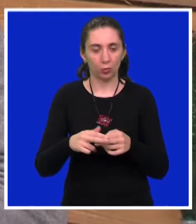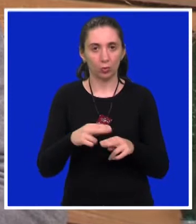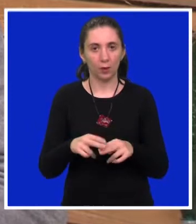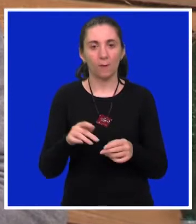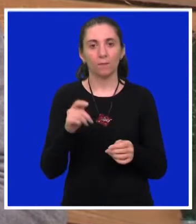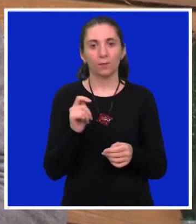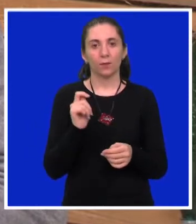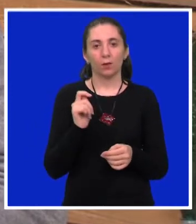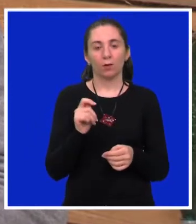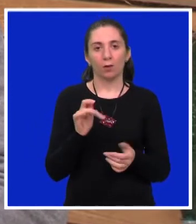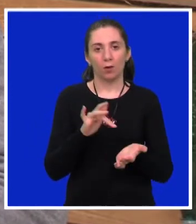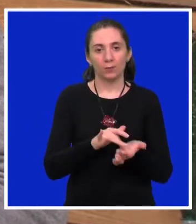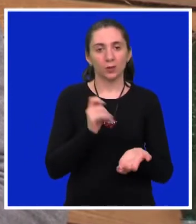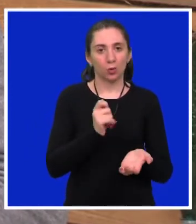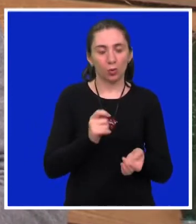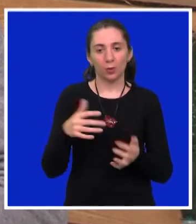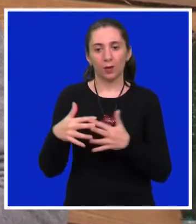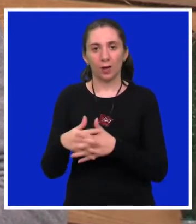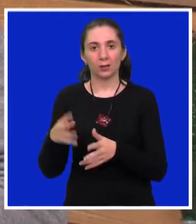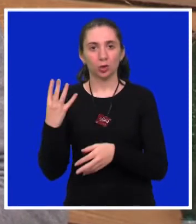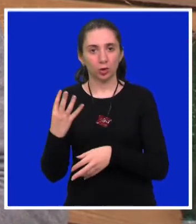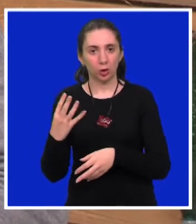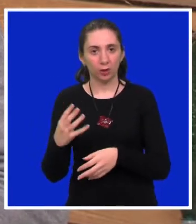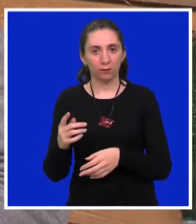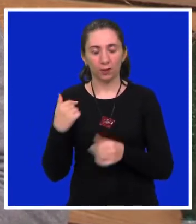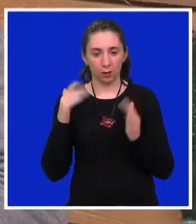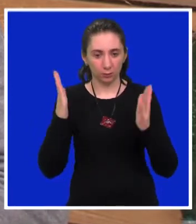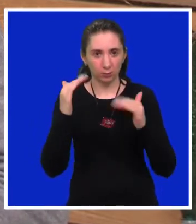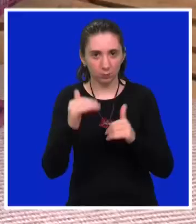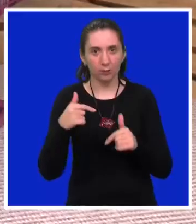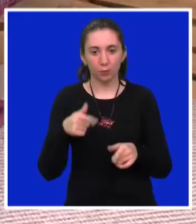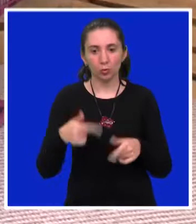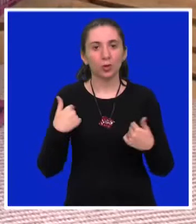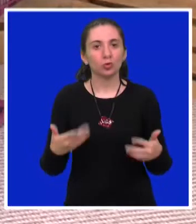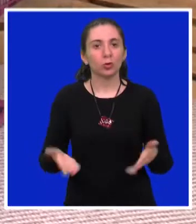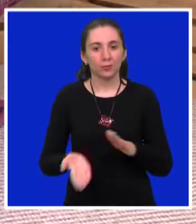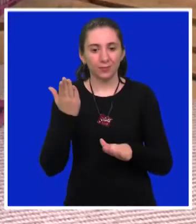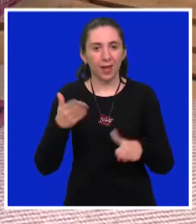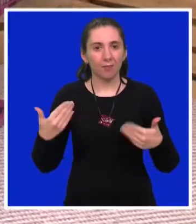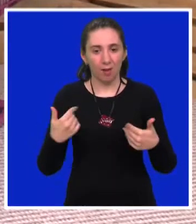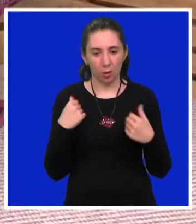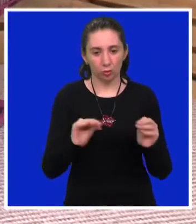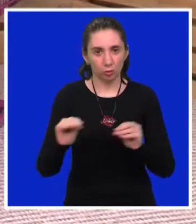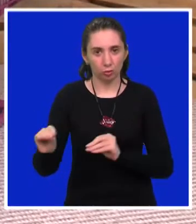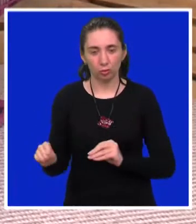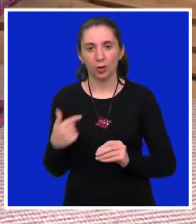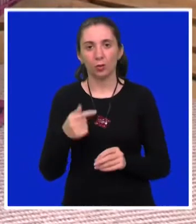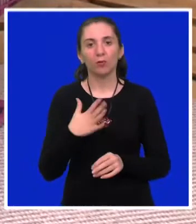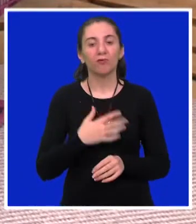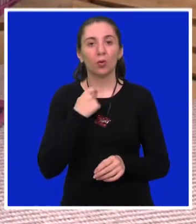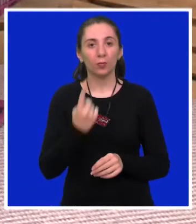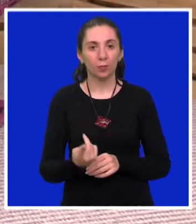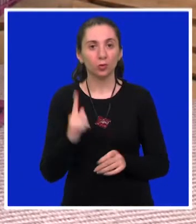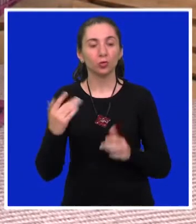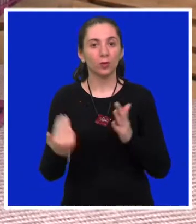odrađene. Mjesni odbor i gradske četvrti, ono na što je projekt posebno dao pozornost, to su naši najmlađi. Ja to volim